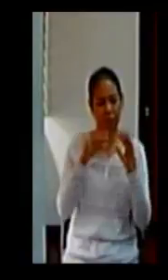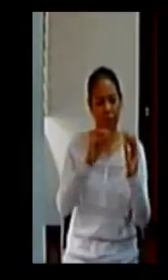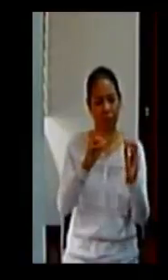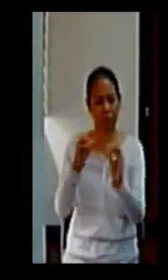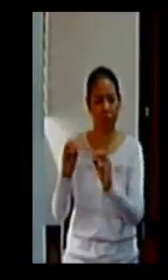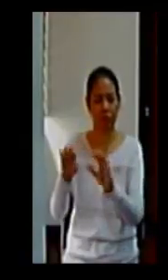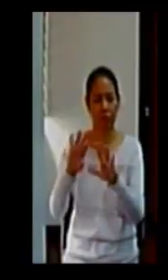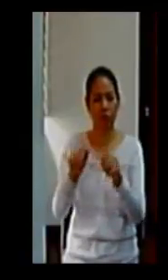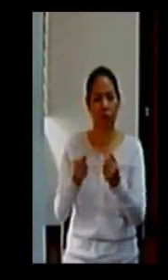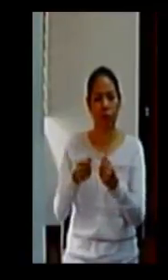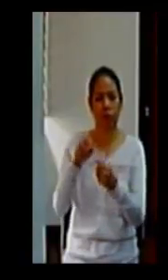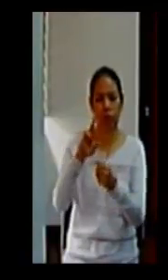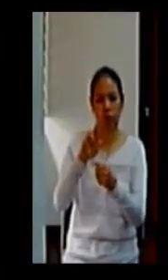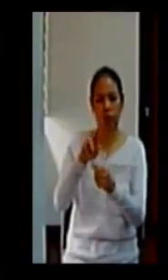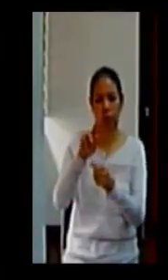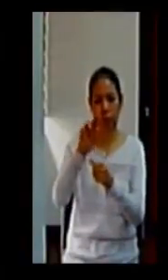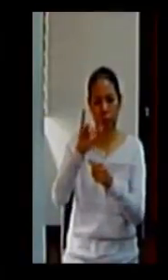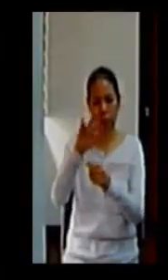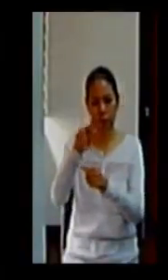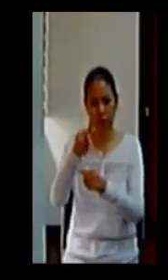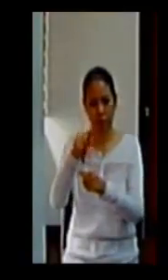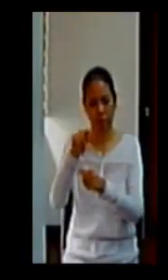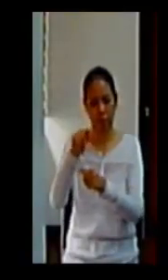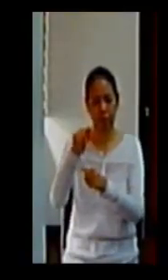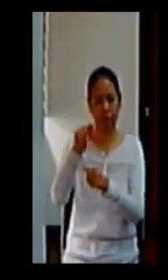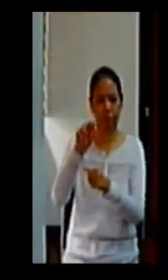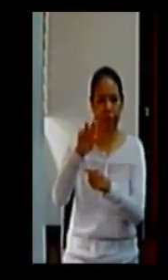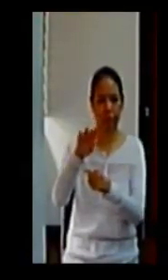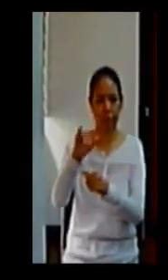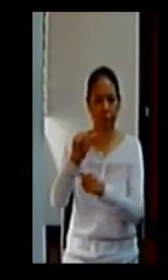po sa mga rice terraces na kabilang sa